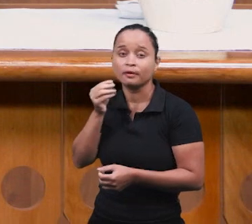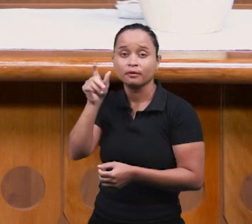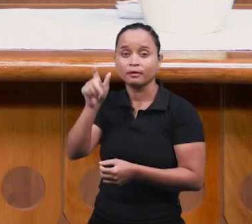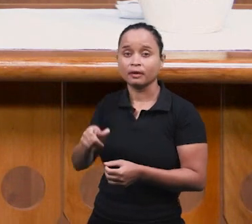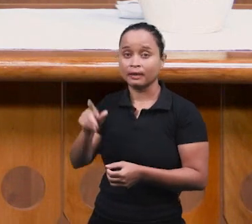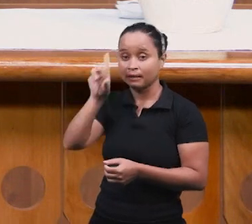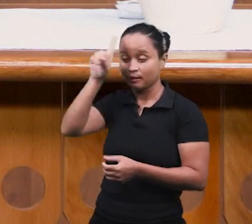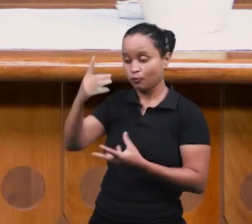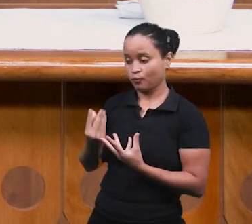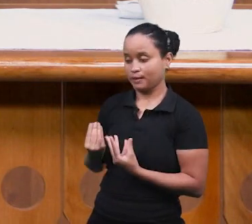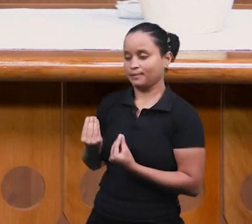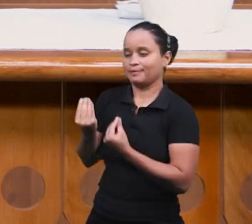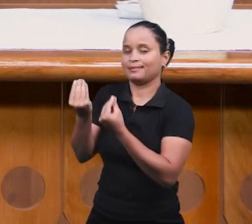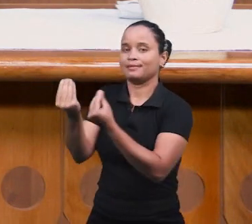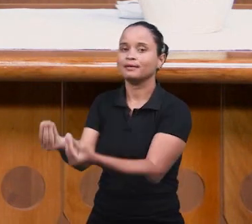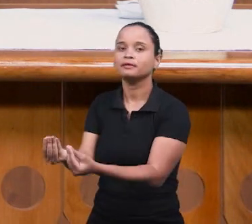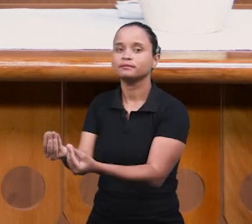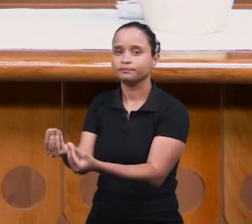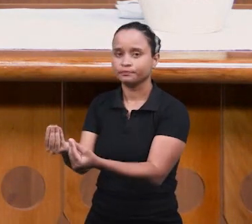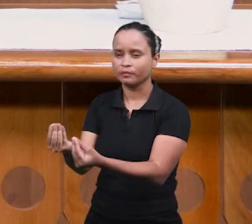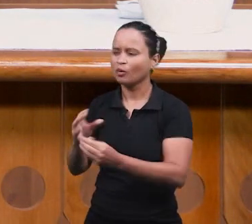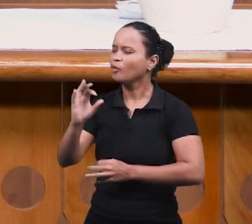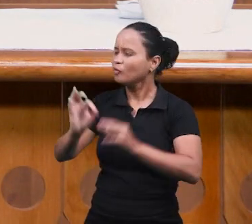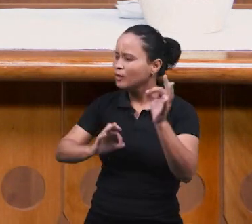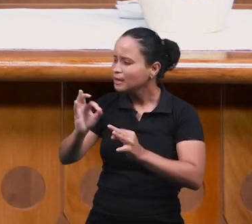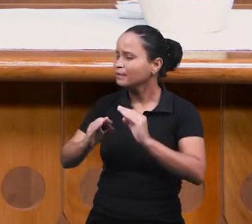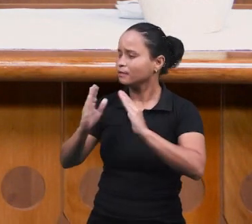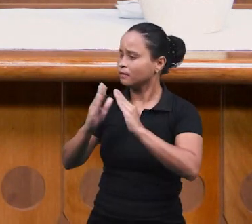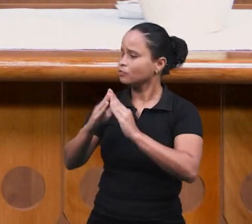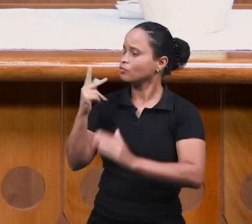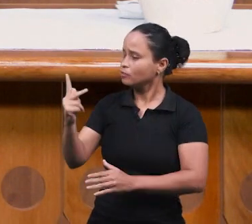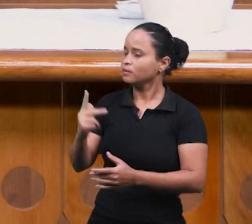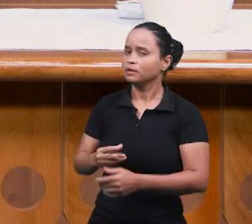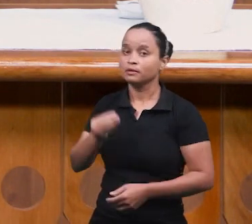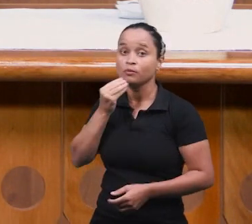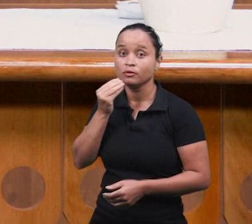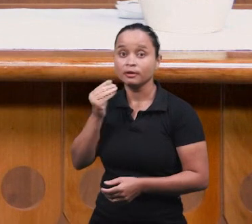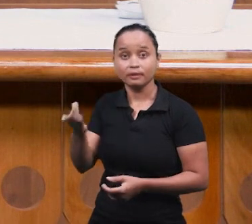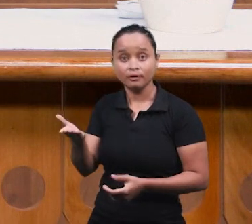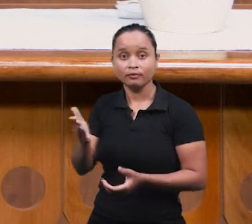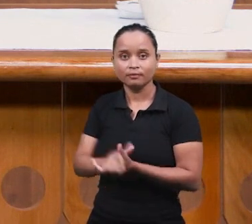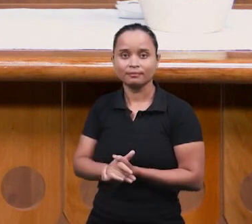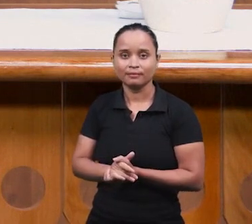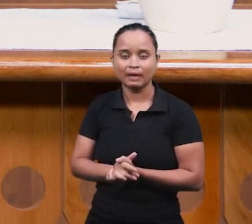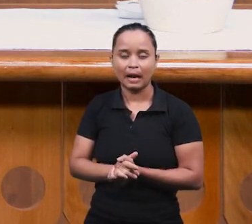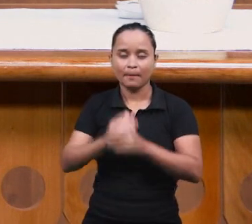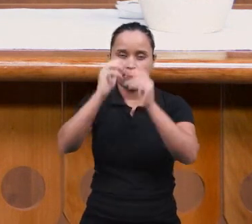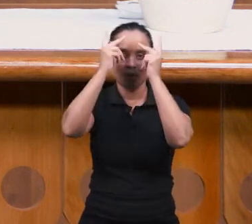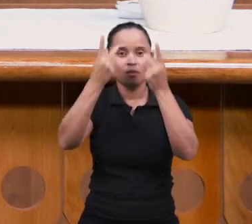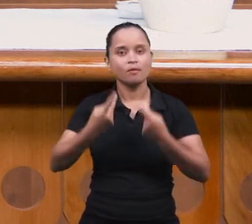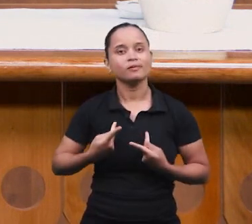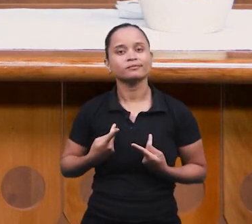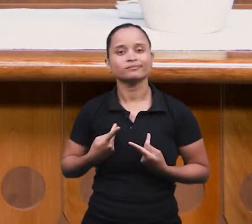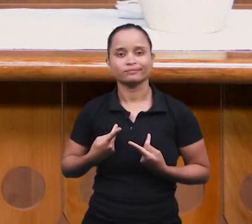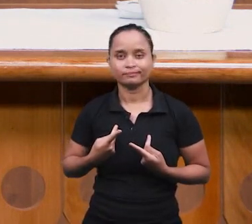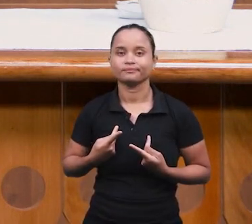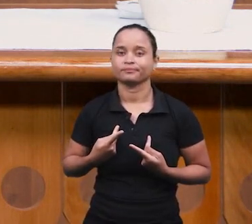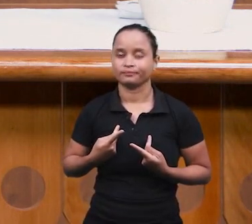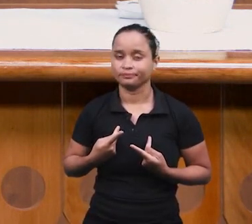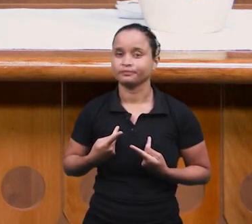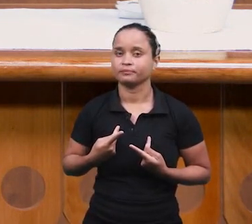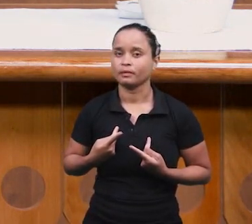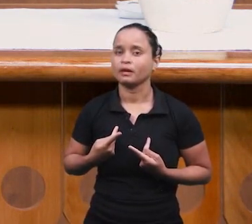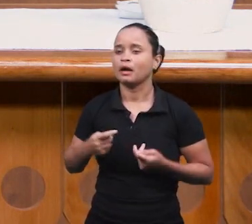que Dieu va donner à l'homme. Donc il met en ordre ta maison. C'est l'opportunité pour l'homme, afin